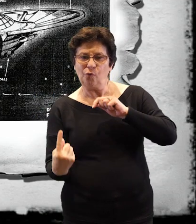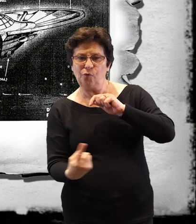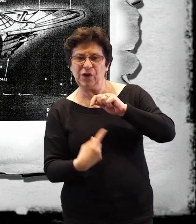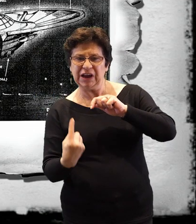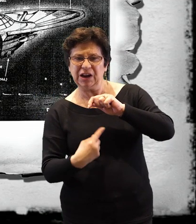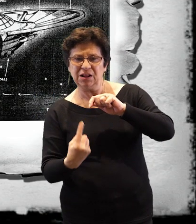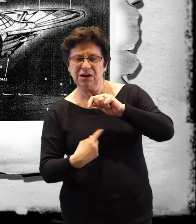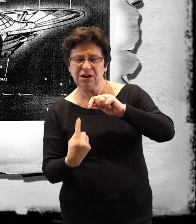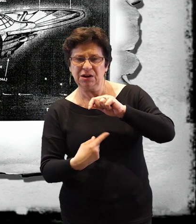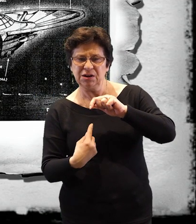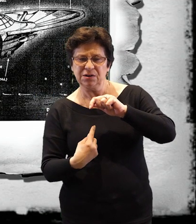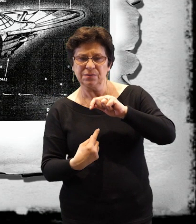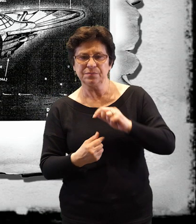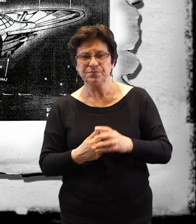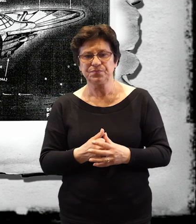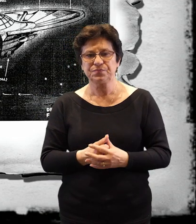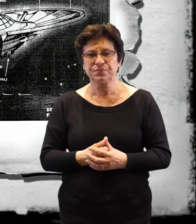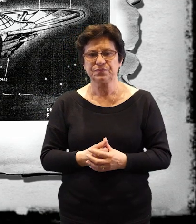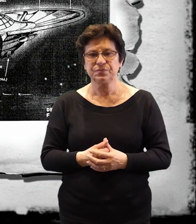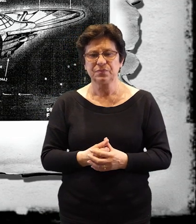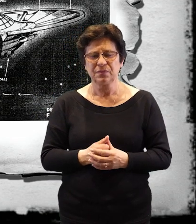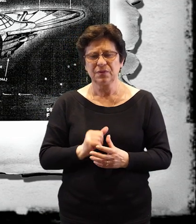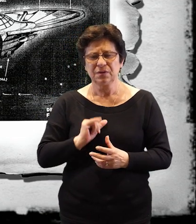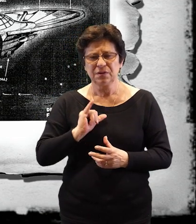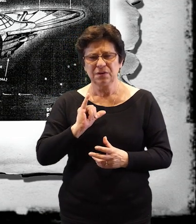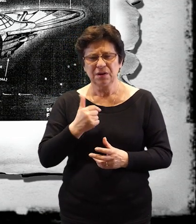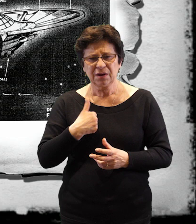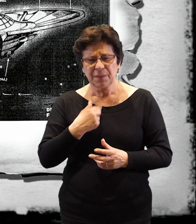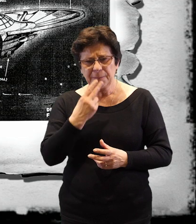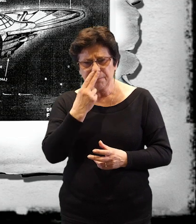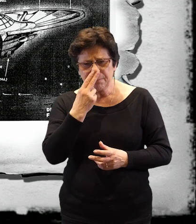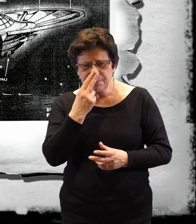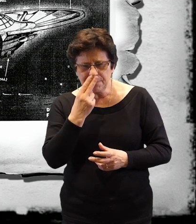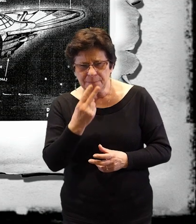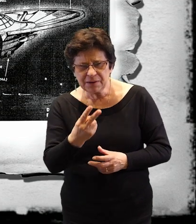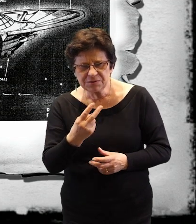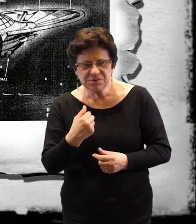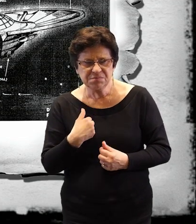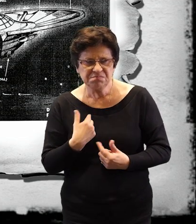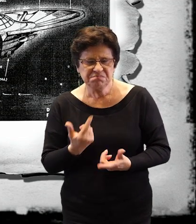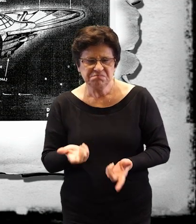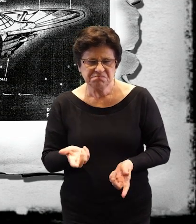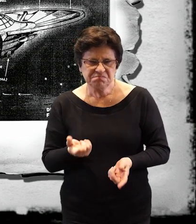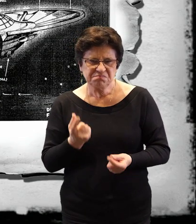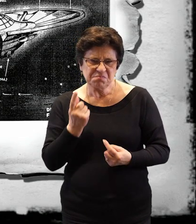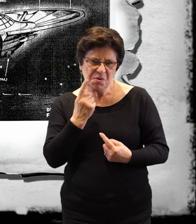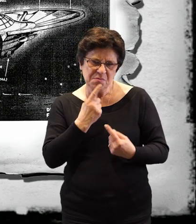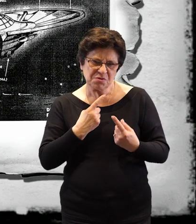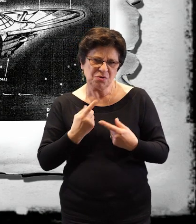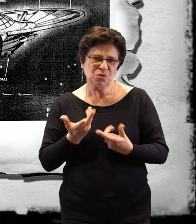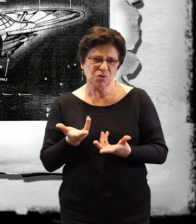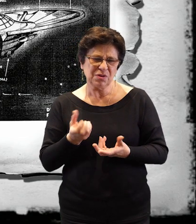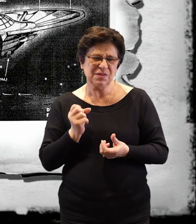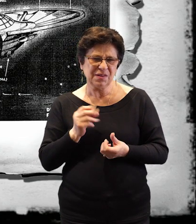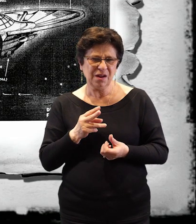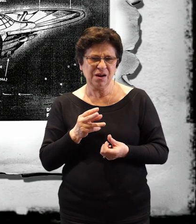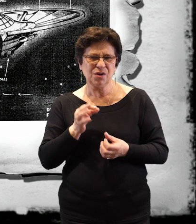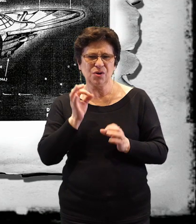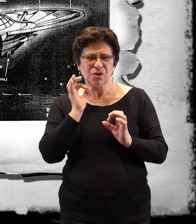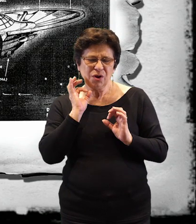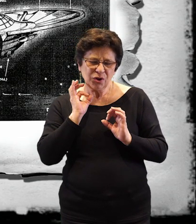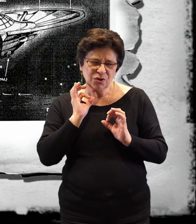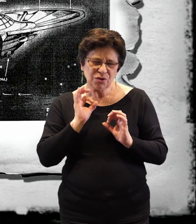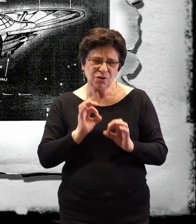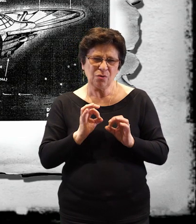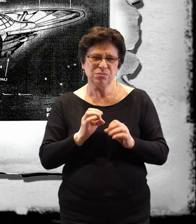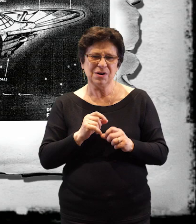wirnik. I tu też od razu jak zacząłem patrzeć na ten szkic, to sobie tak pomyślałem, no wszystko dobrze, tylko taka konstrukcja